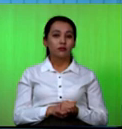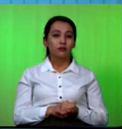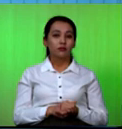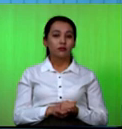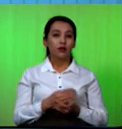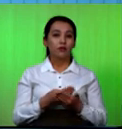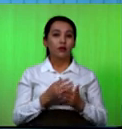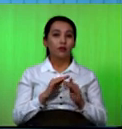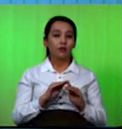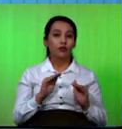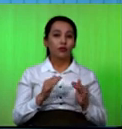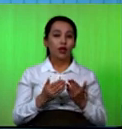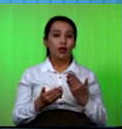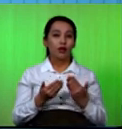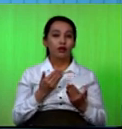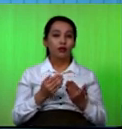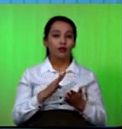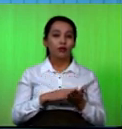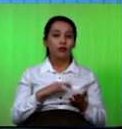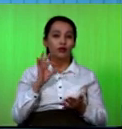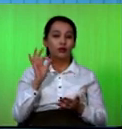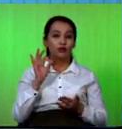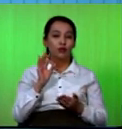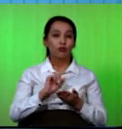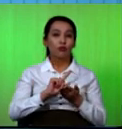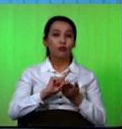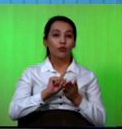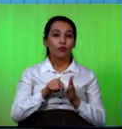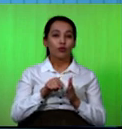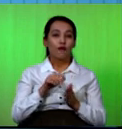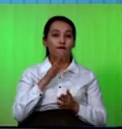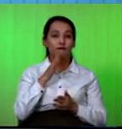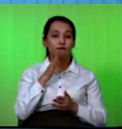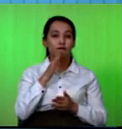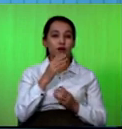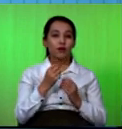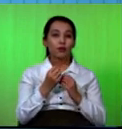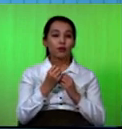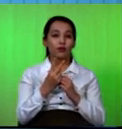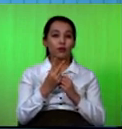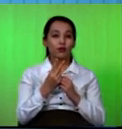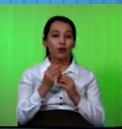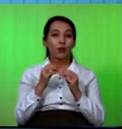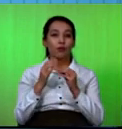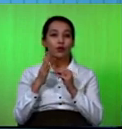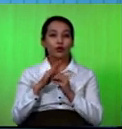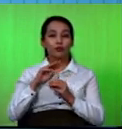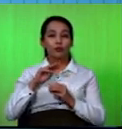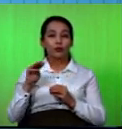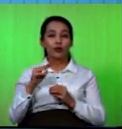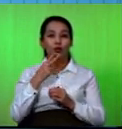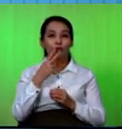Mana aziz o'quvchilar, agar 90 gradusga burilsa, vaqt 12 dan 15 minut